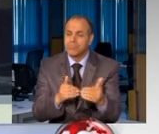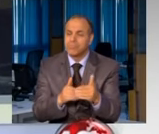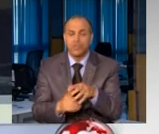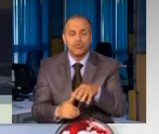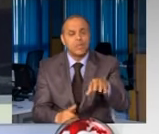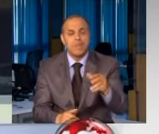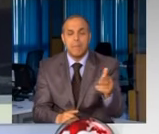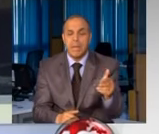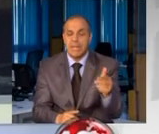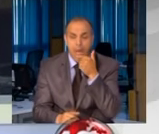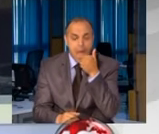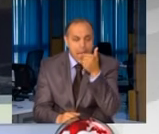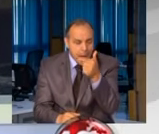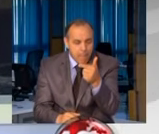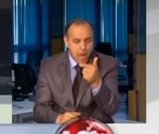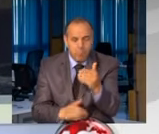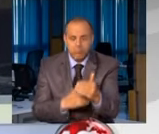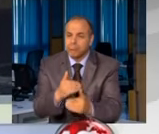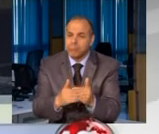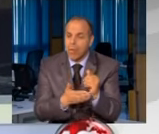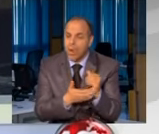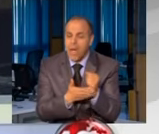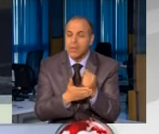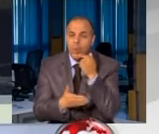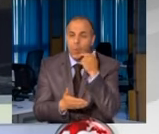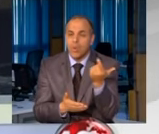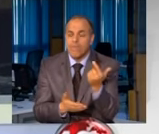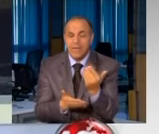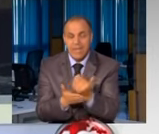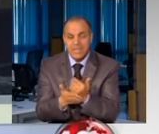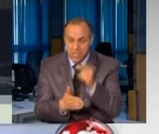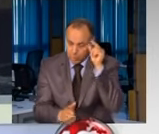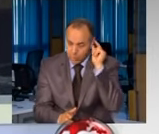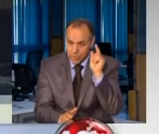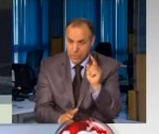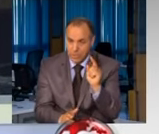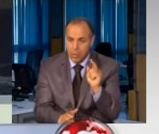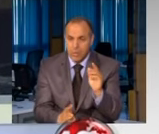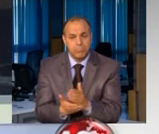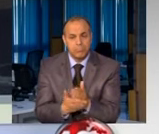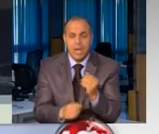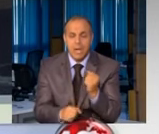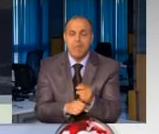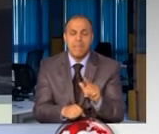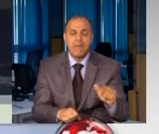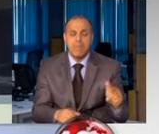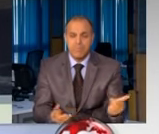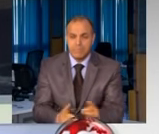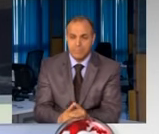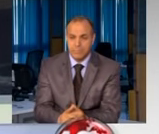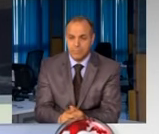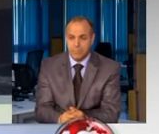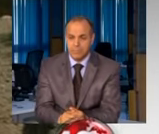الجهة وبحث سبل تطويره لدعم مكانته في الاقتصاد الوطني وتوفير مواطن الشغل.